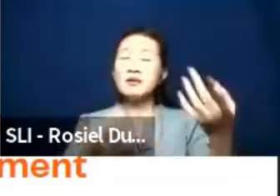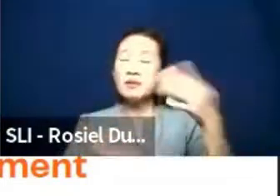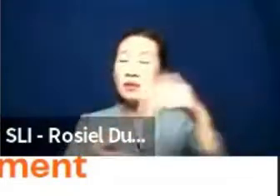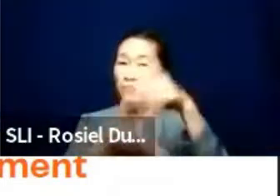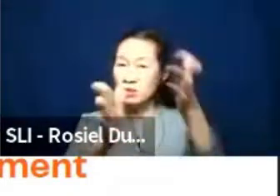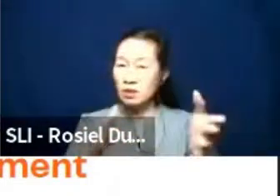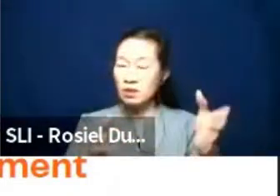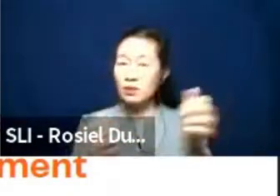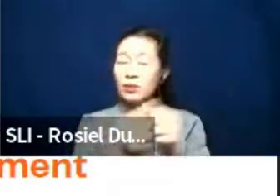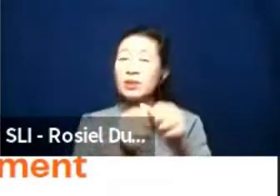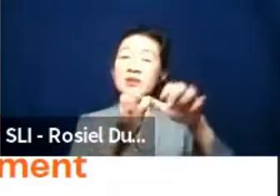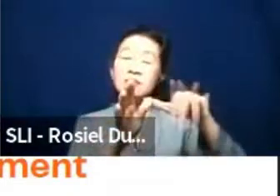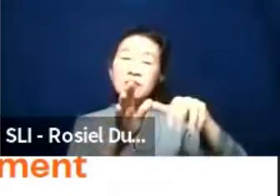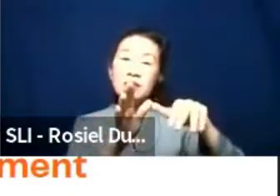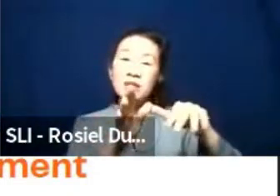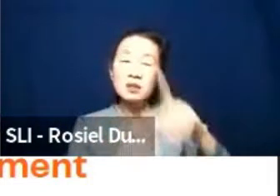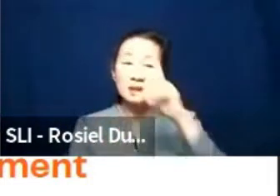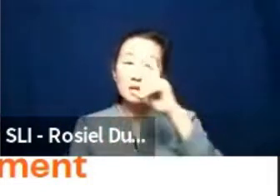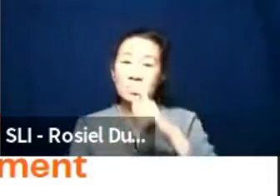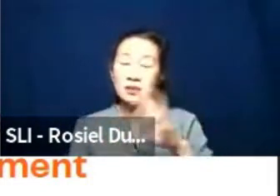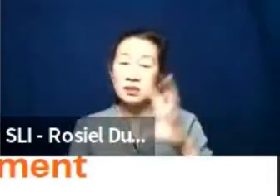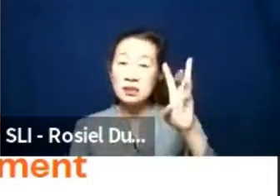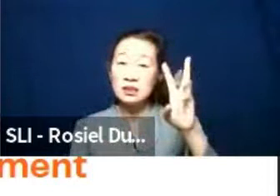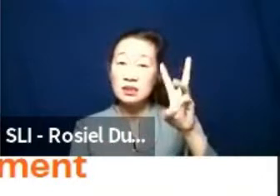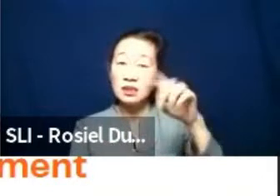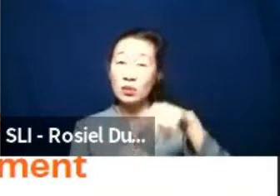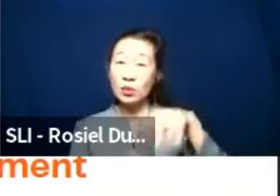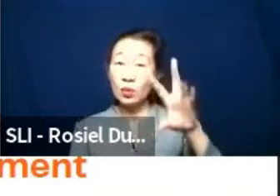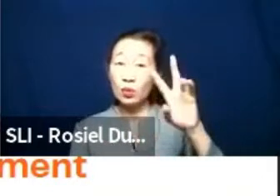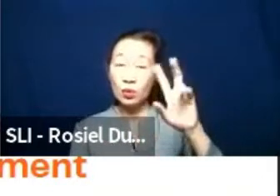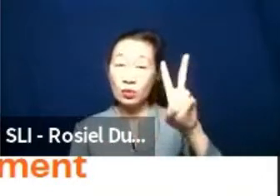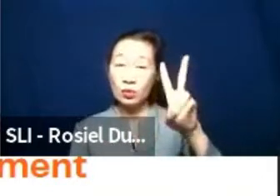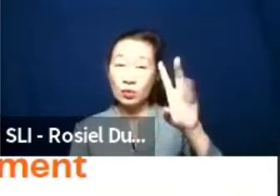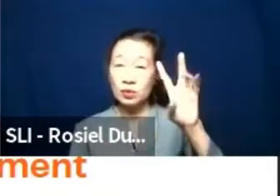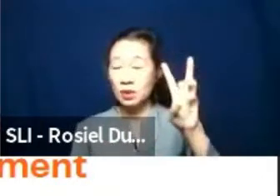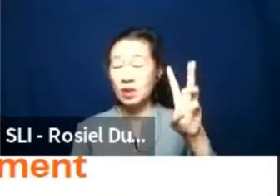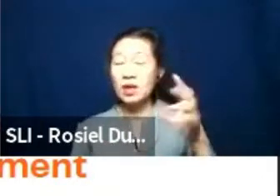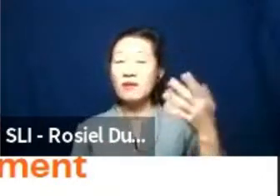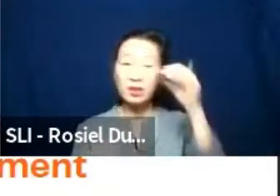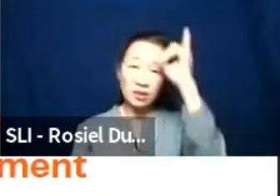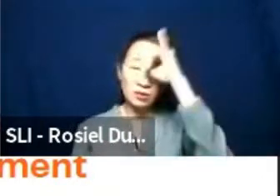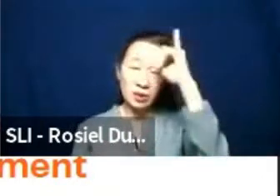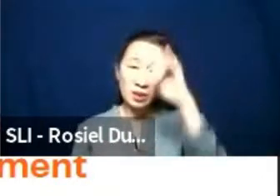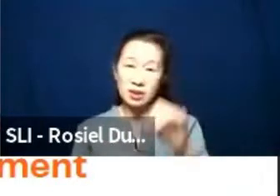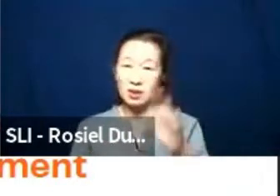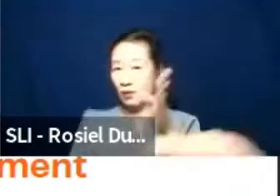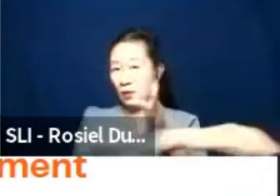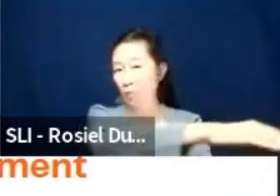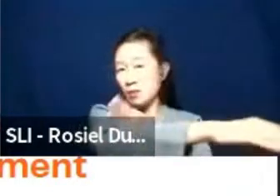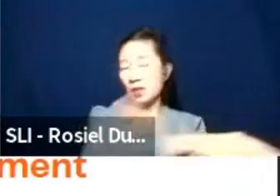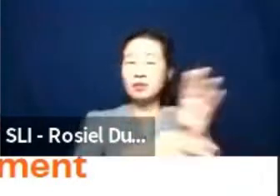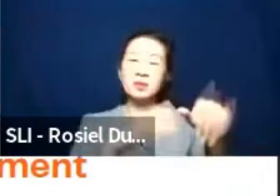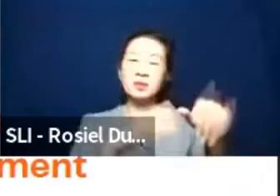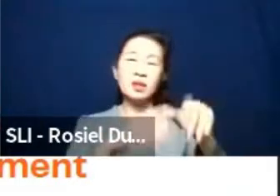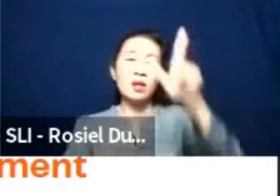estudyante natin with disabilities, yung ages 16 to 26 na merong intellectual and developmental disabilities, very